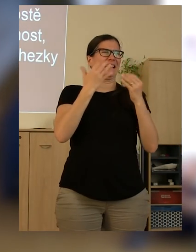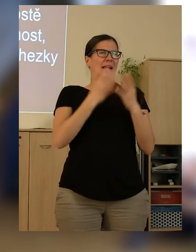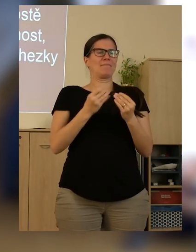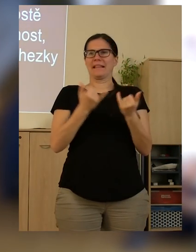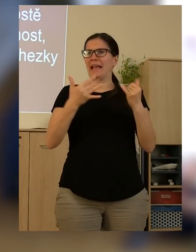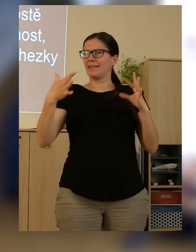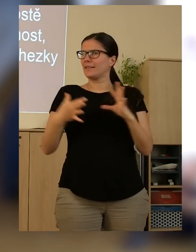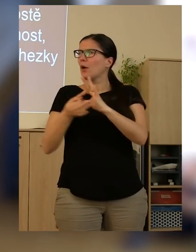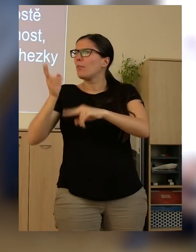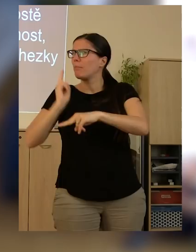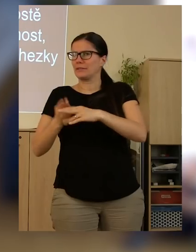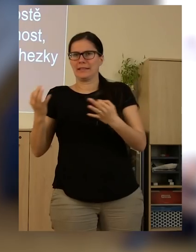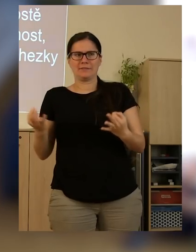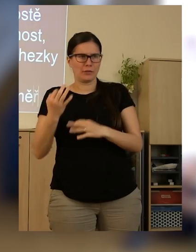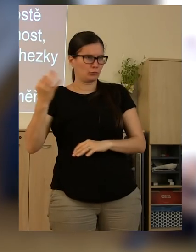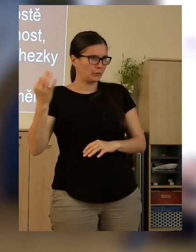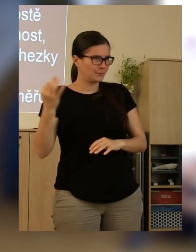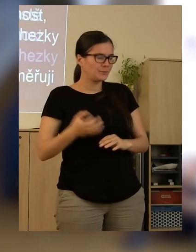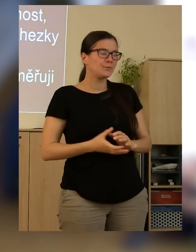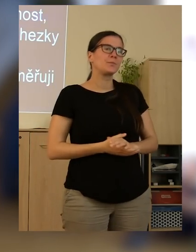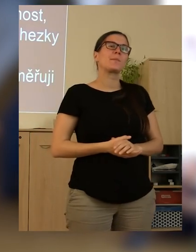jako tu poslední věc.